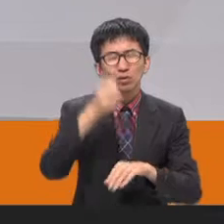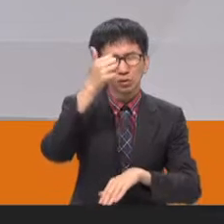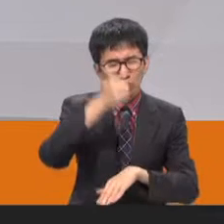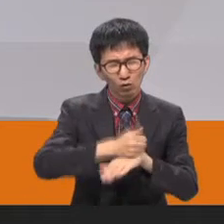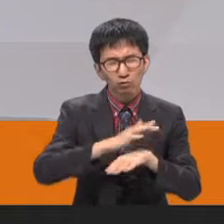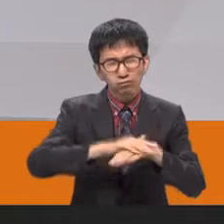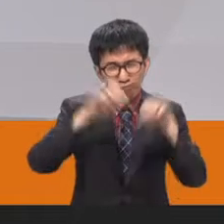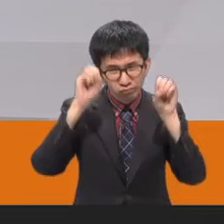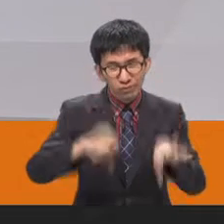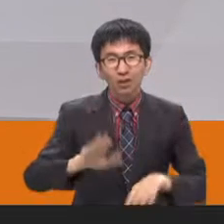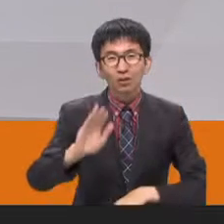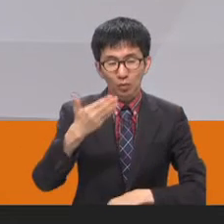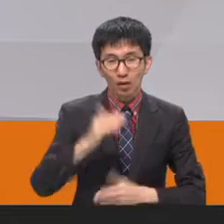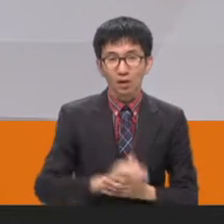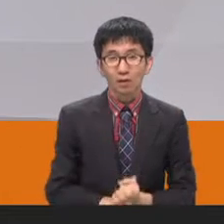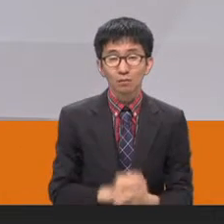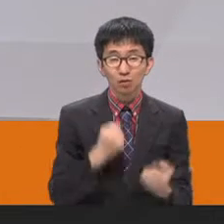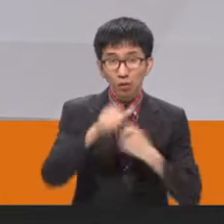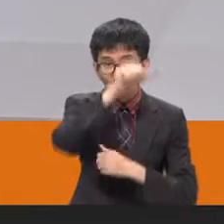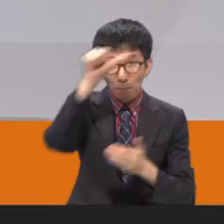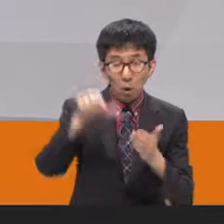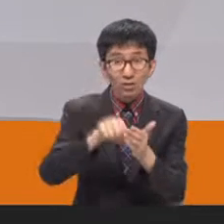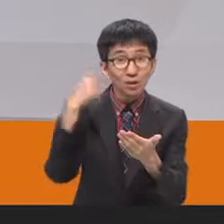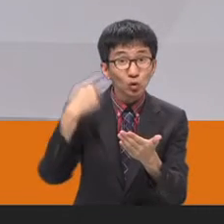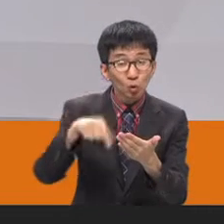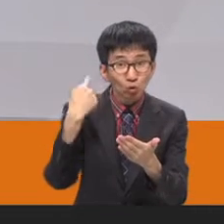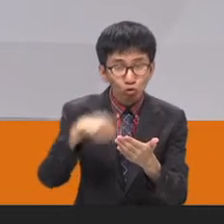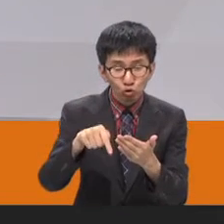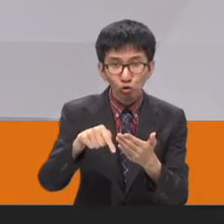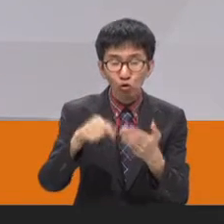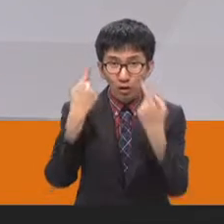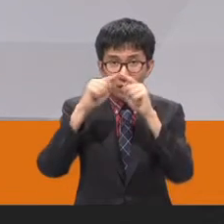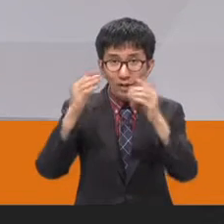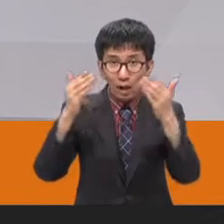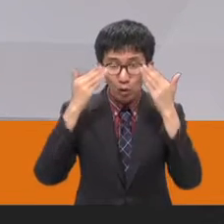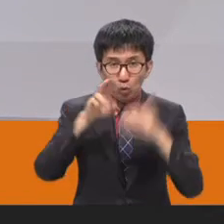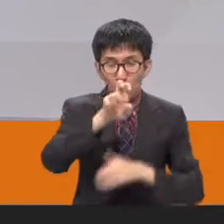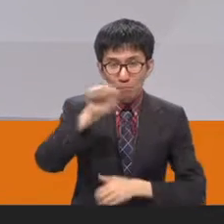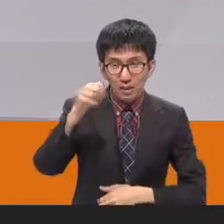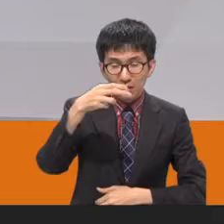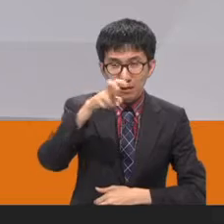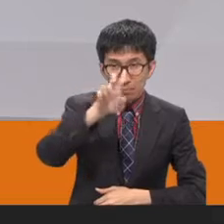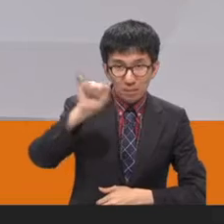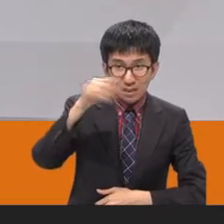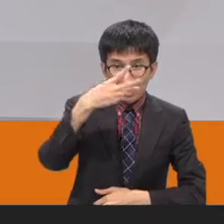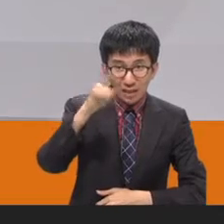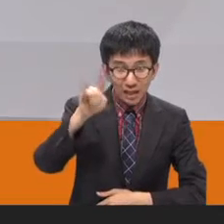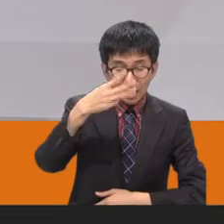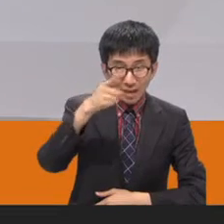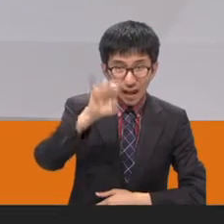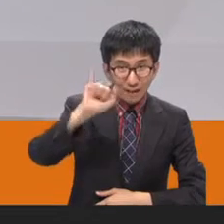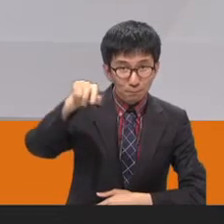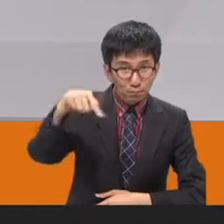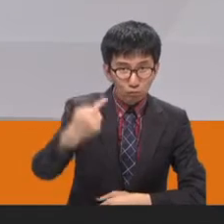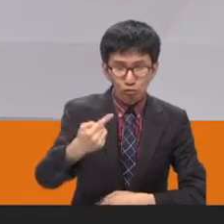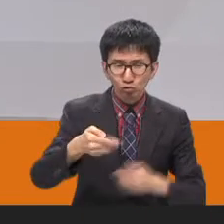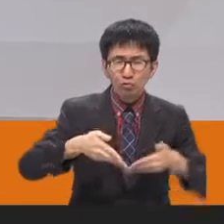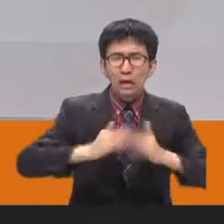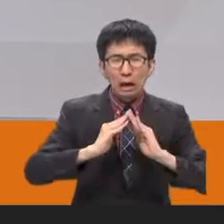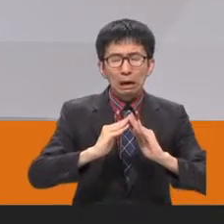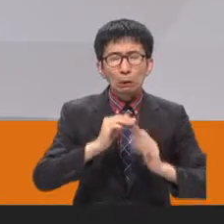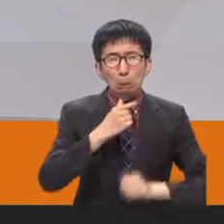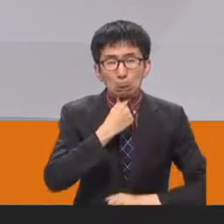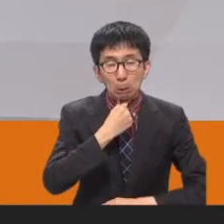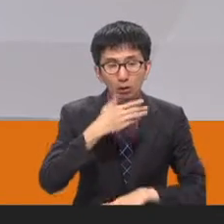학교 측이 평생교육 단과대 하긴 미래 라이스 대학 을 신설하기로 1개 이번 사태의 발단이 입니다 자세한 내용은